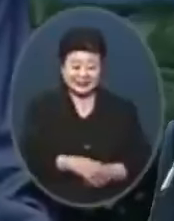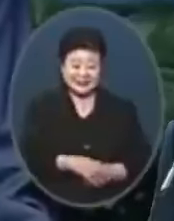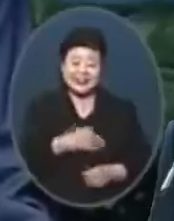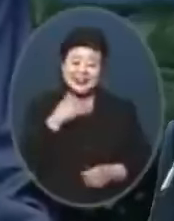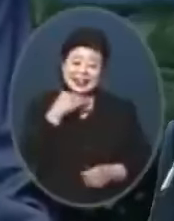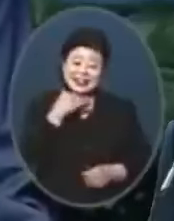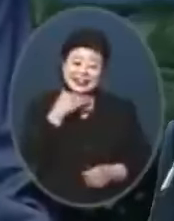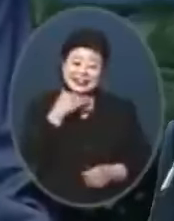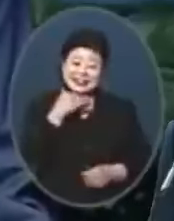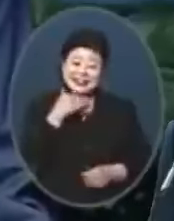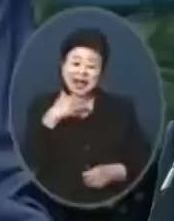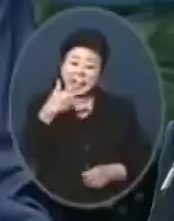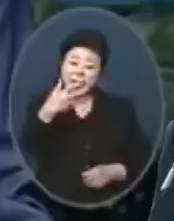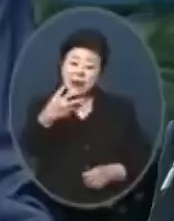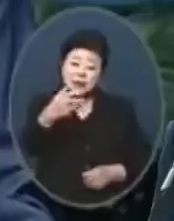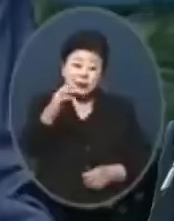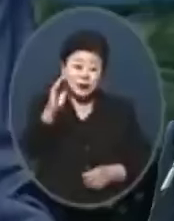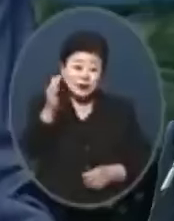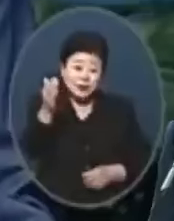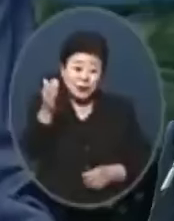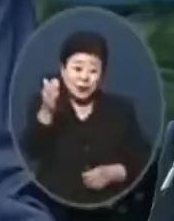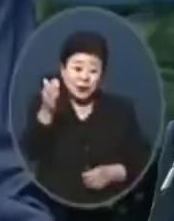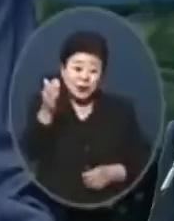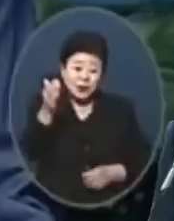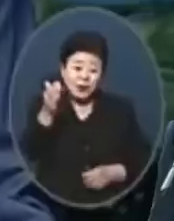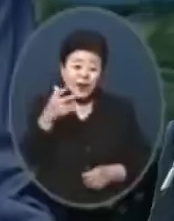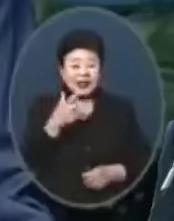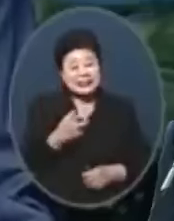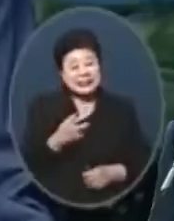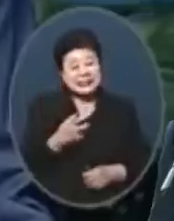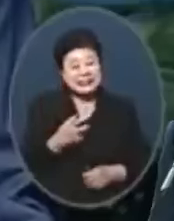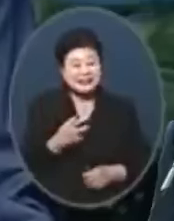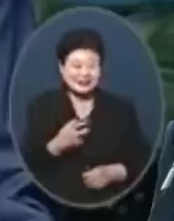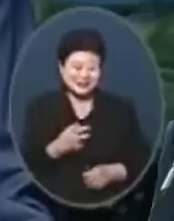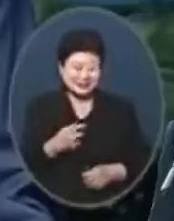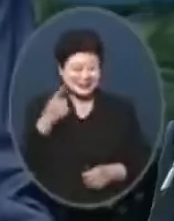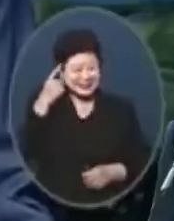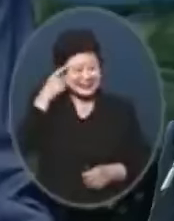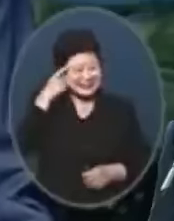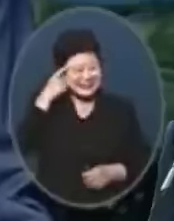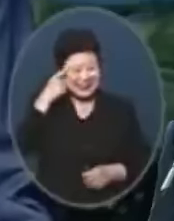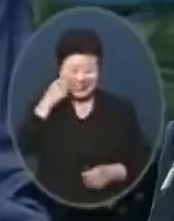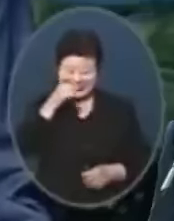저는 80이 됐는데 70밖에 안 된 것 같아요.